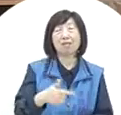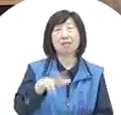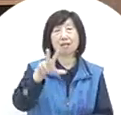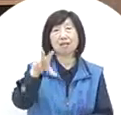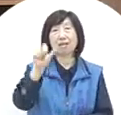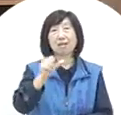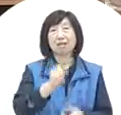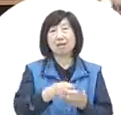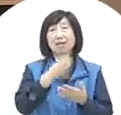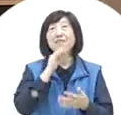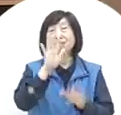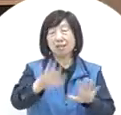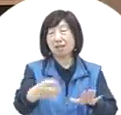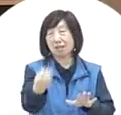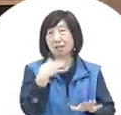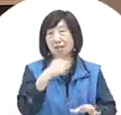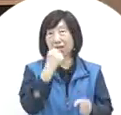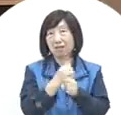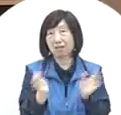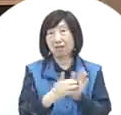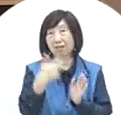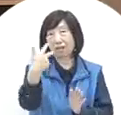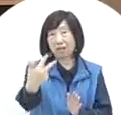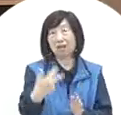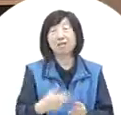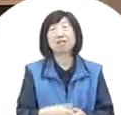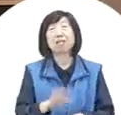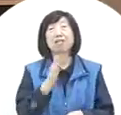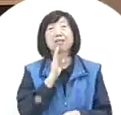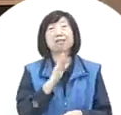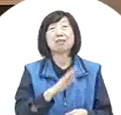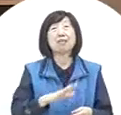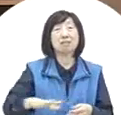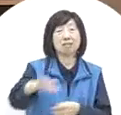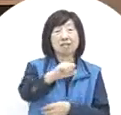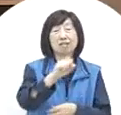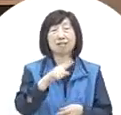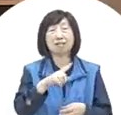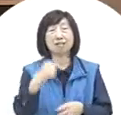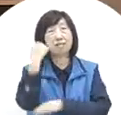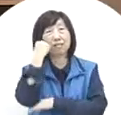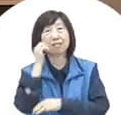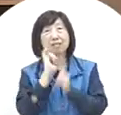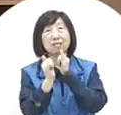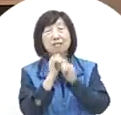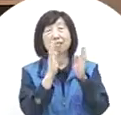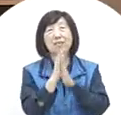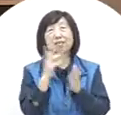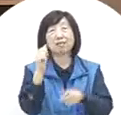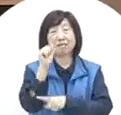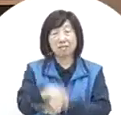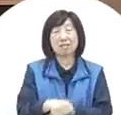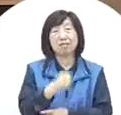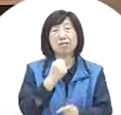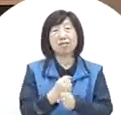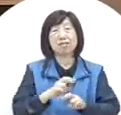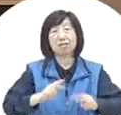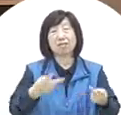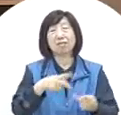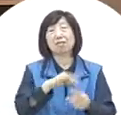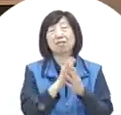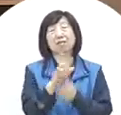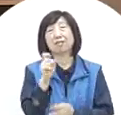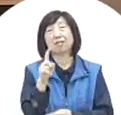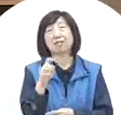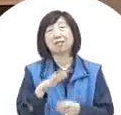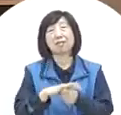1675栋，你告诉我你完成七栋。 但是全区的住民如果没有全数来同意，事实上是没有办法去做补强的。